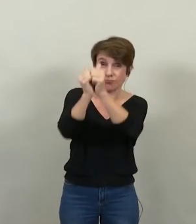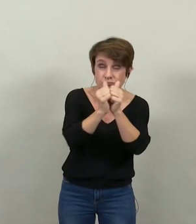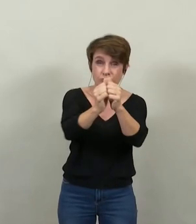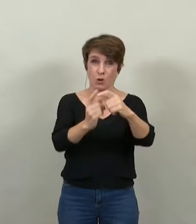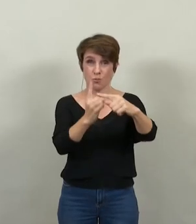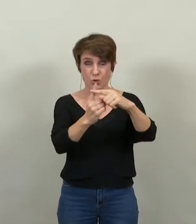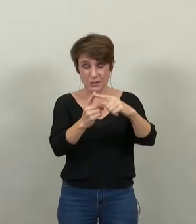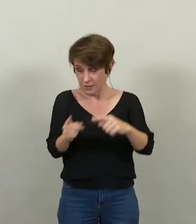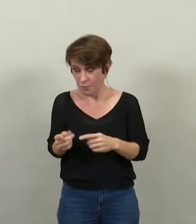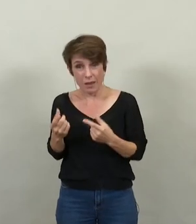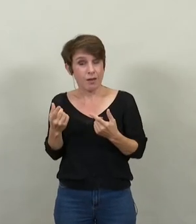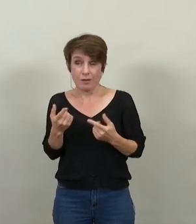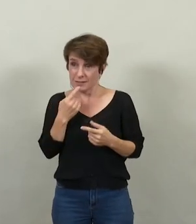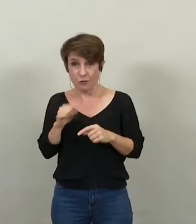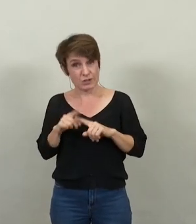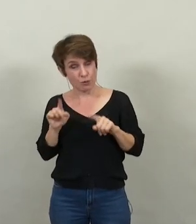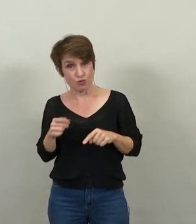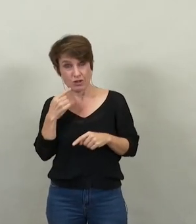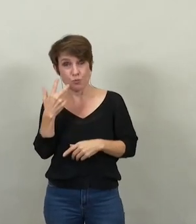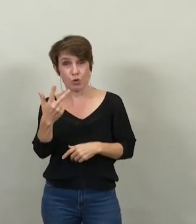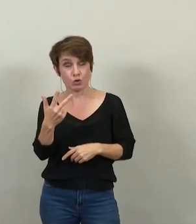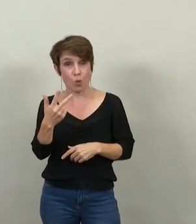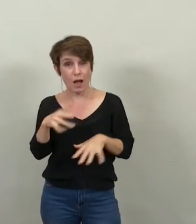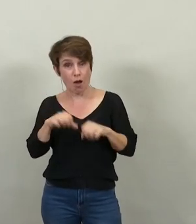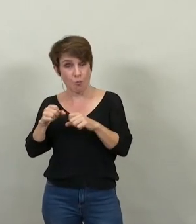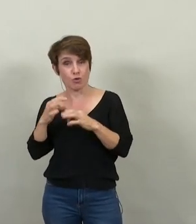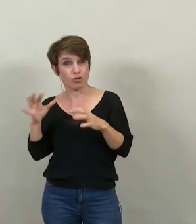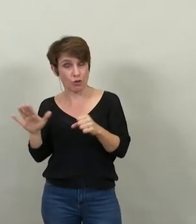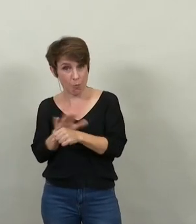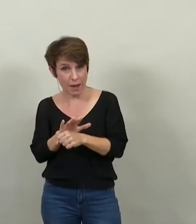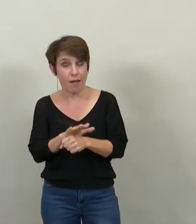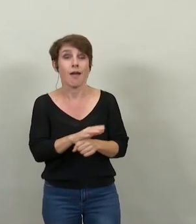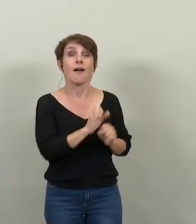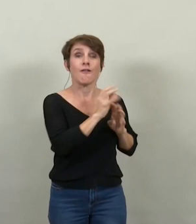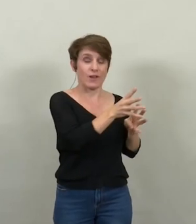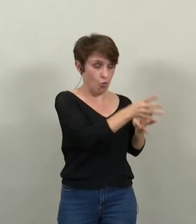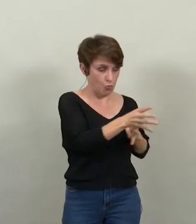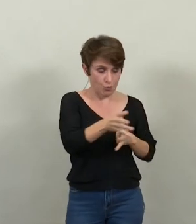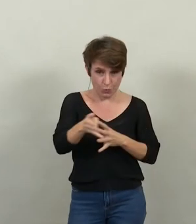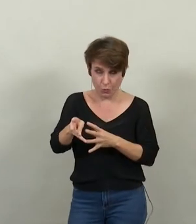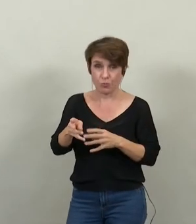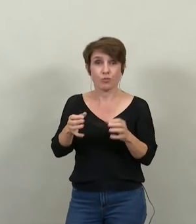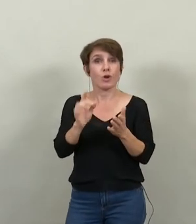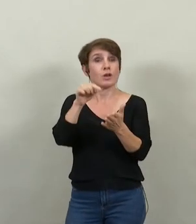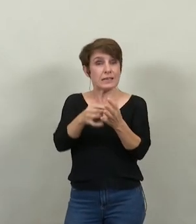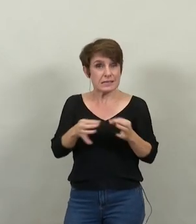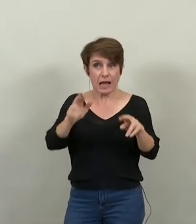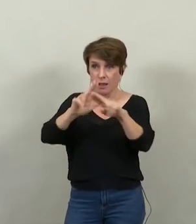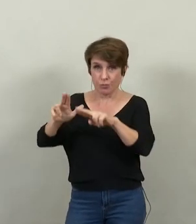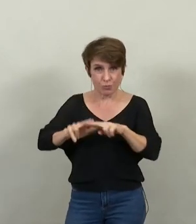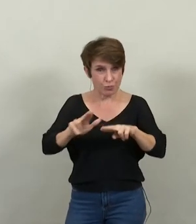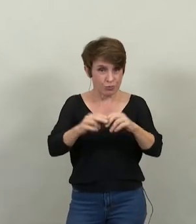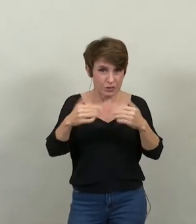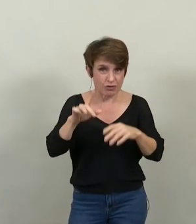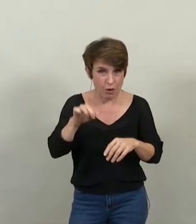trois équivalents temps plein une flotte de vélo un lieu dédié qu'on a commencé à rénover et qui ne demande qu'à être mis en valeur et